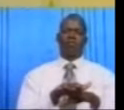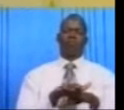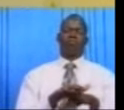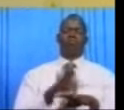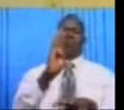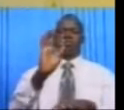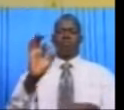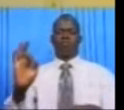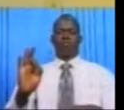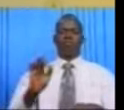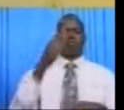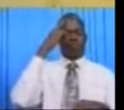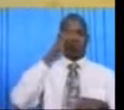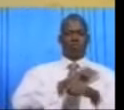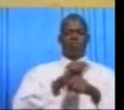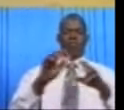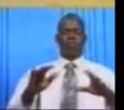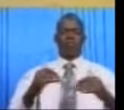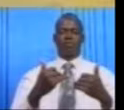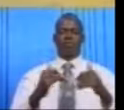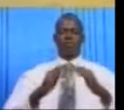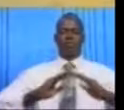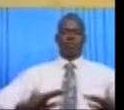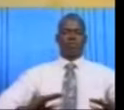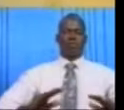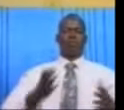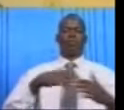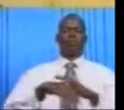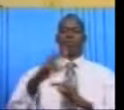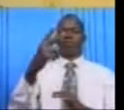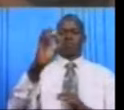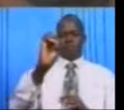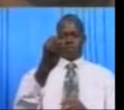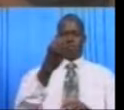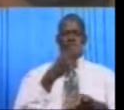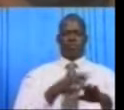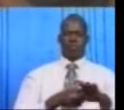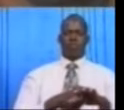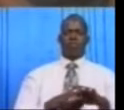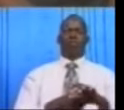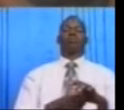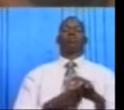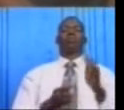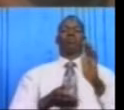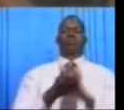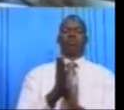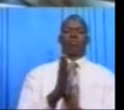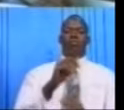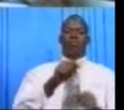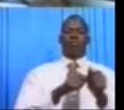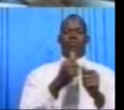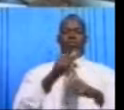sur le Burkina et pour les entreprises industrielles. Et dans un troisième temps, on ira dans chacune des entreprises